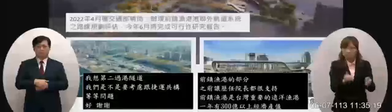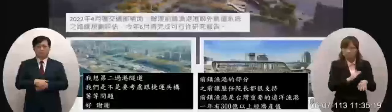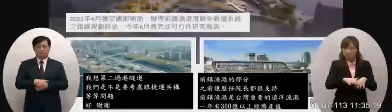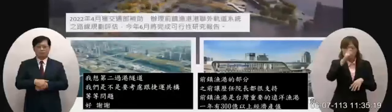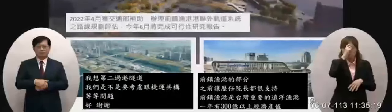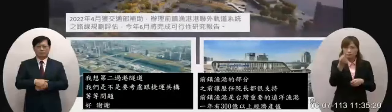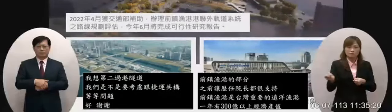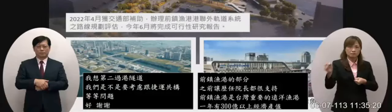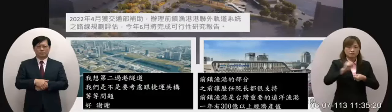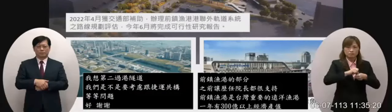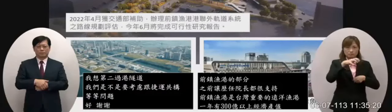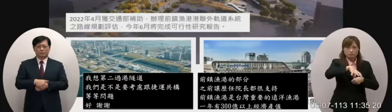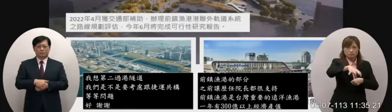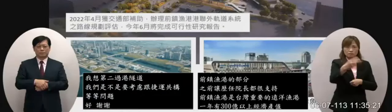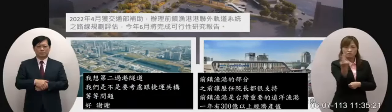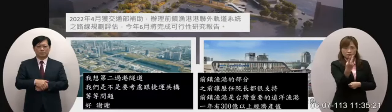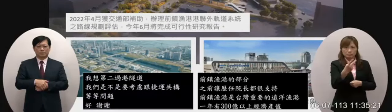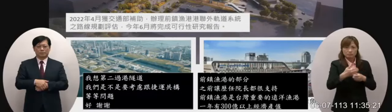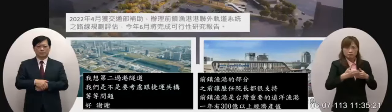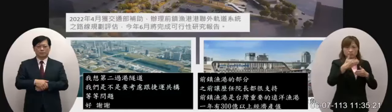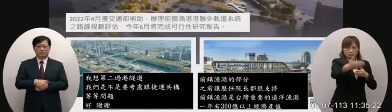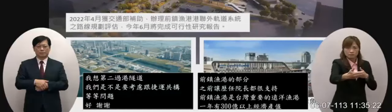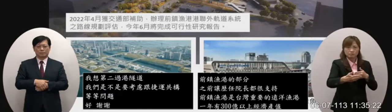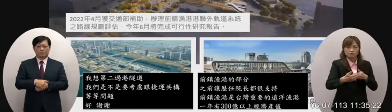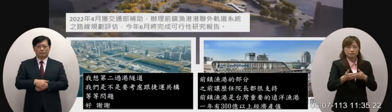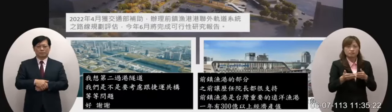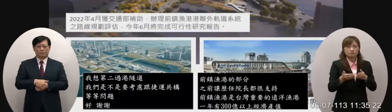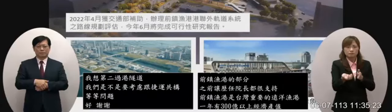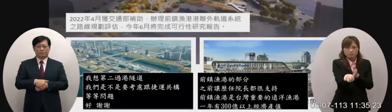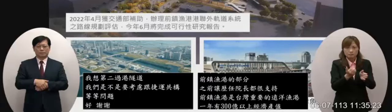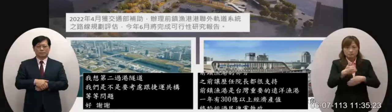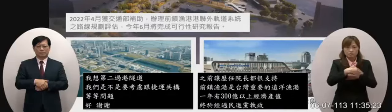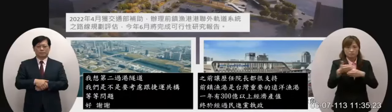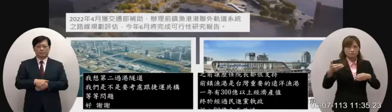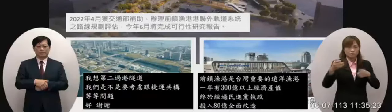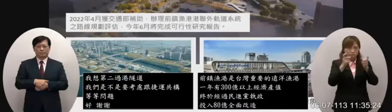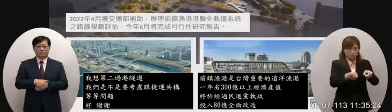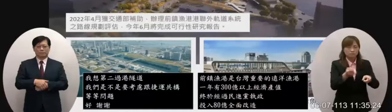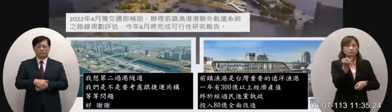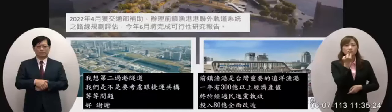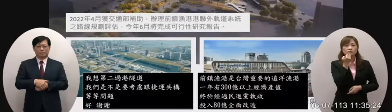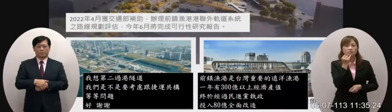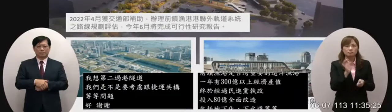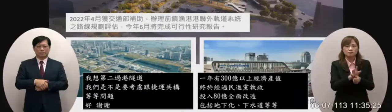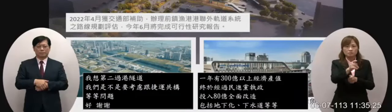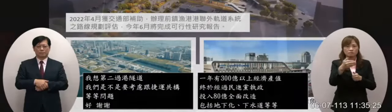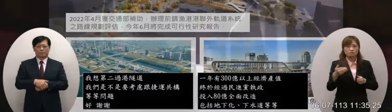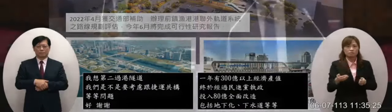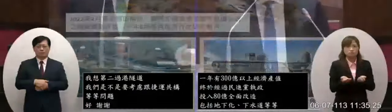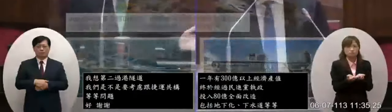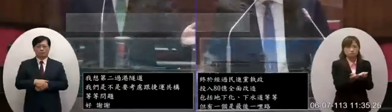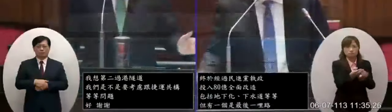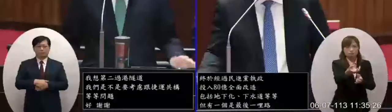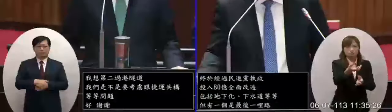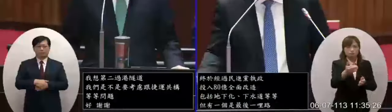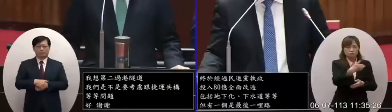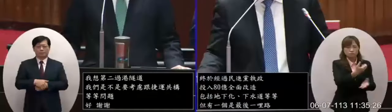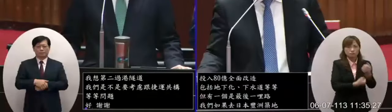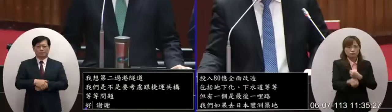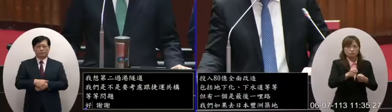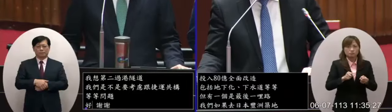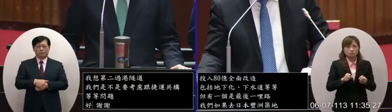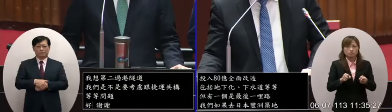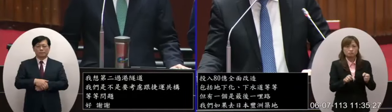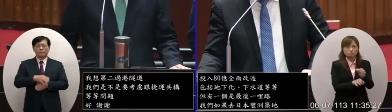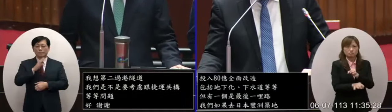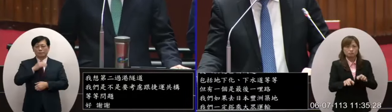2站，延伸到前镇渔港，让我们的海洋产业渔业能够更 好的一个发展，好不好？请院长跟部长是不是也说明一